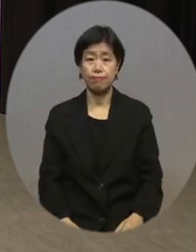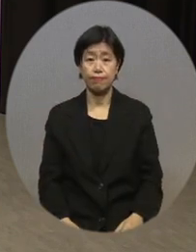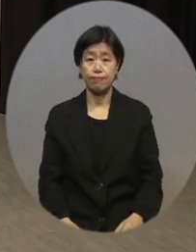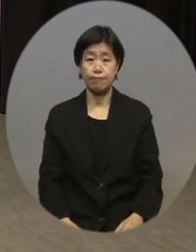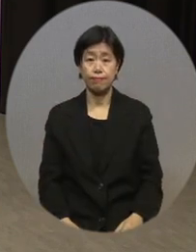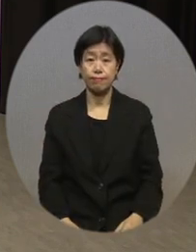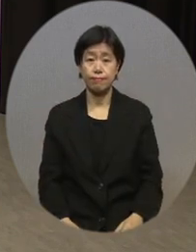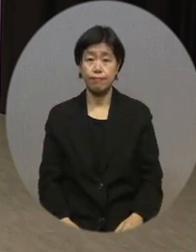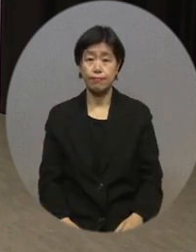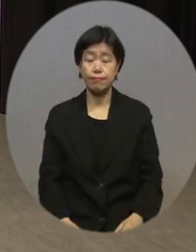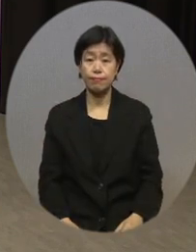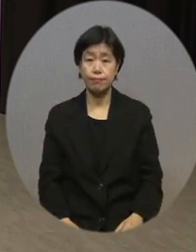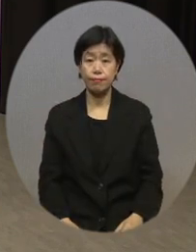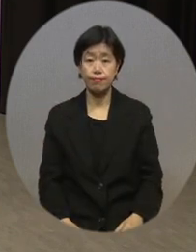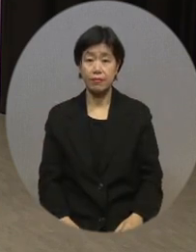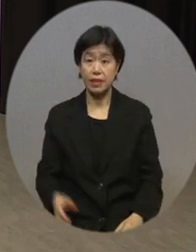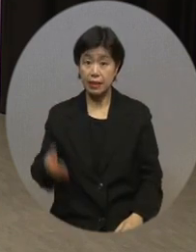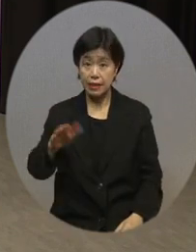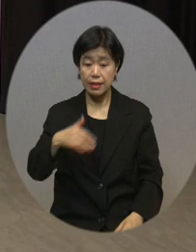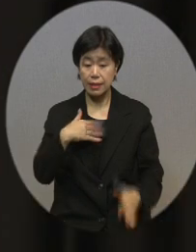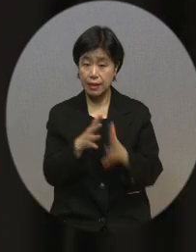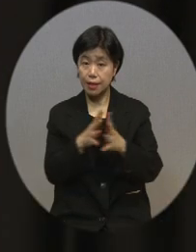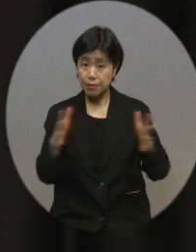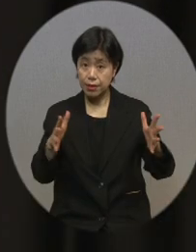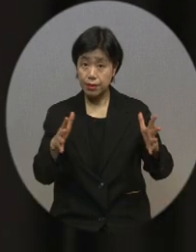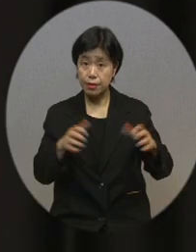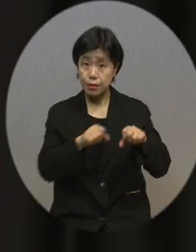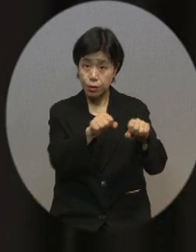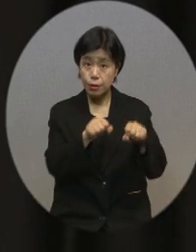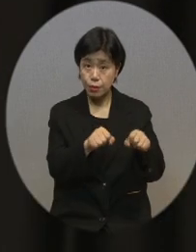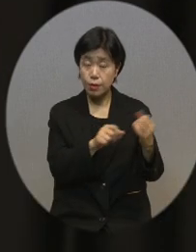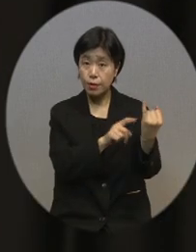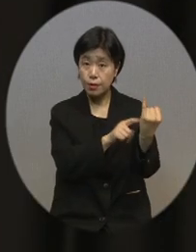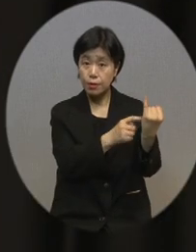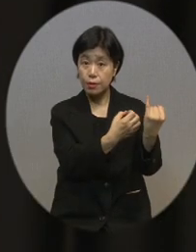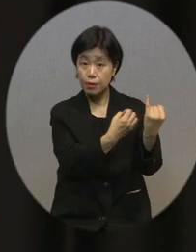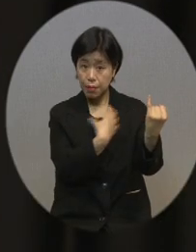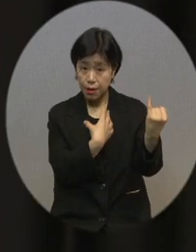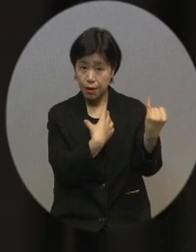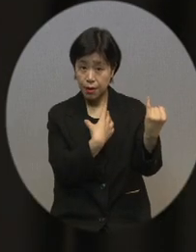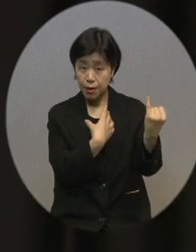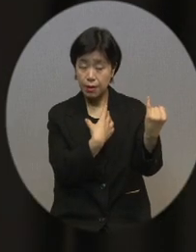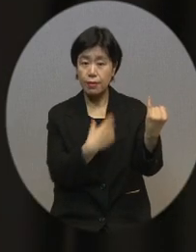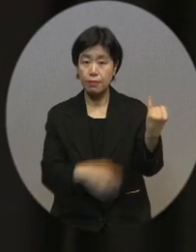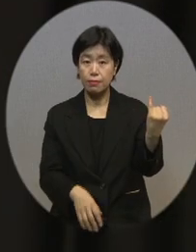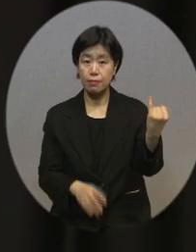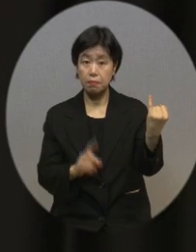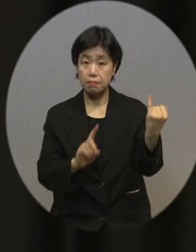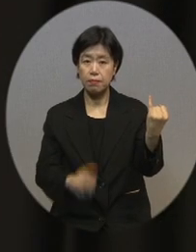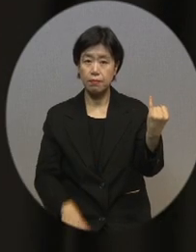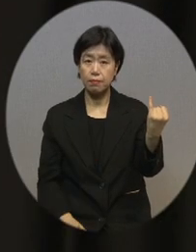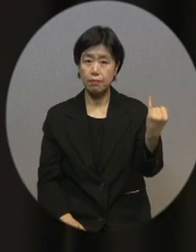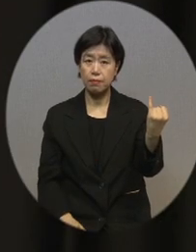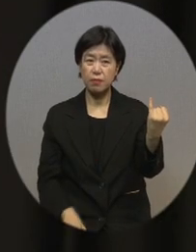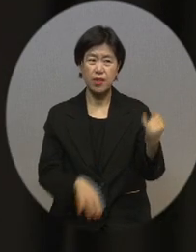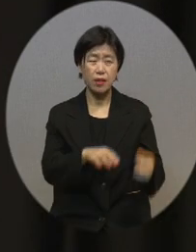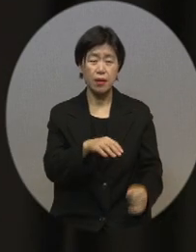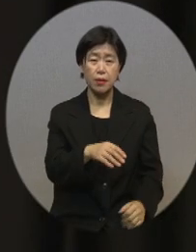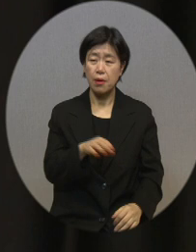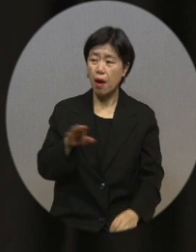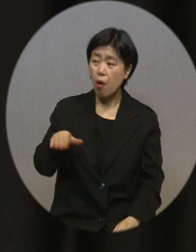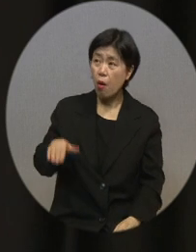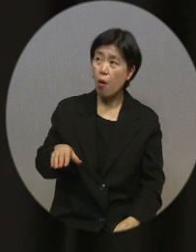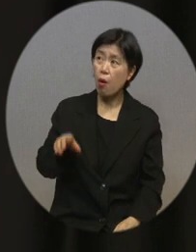청소하는 청소 아줌마 얘기가 예. 그분이 가니까 그 얘기를 해요. 예. 저분은 이 옆에